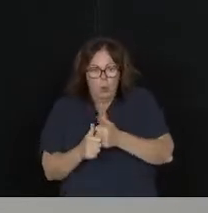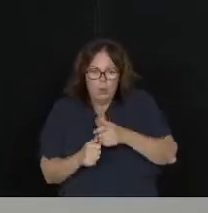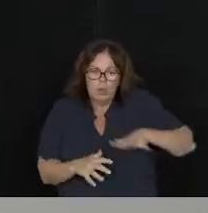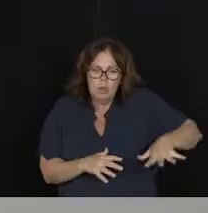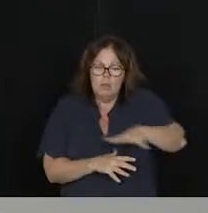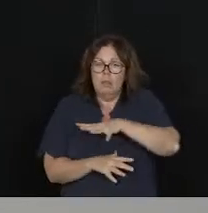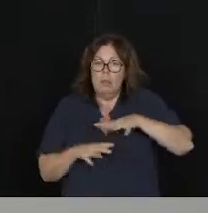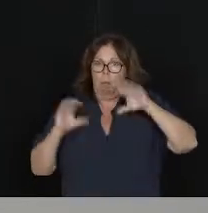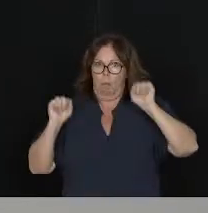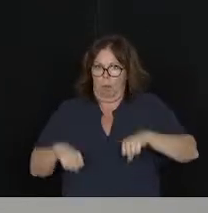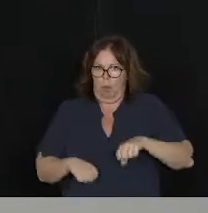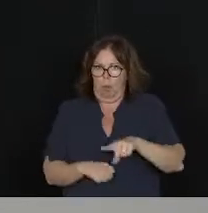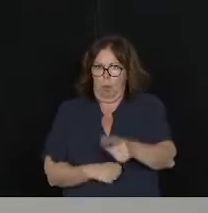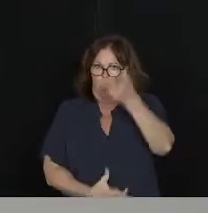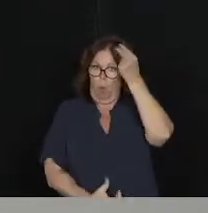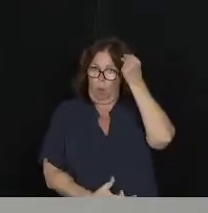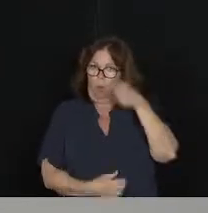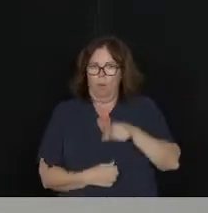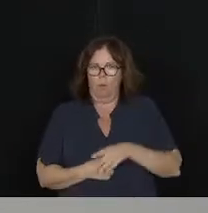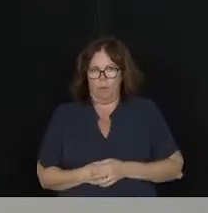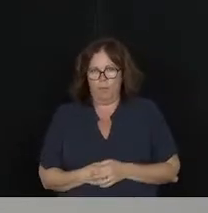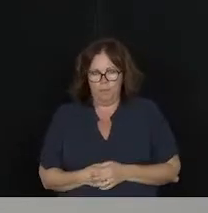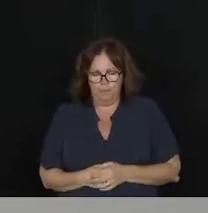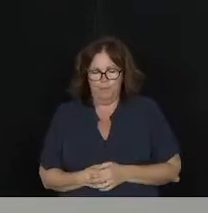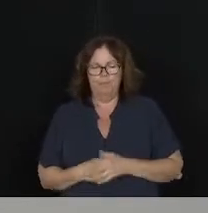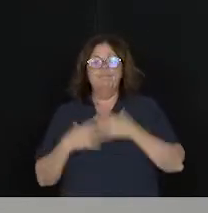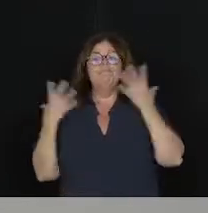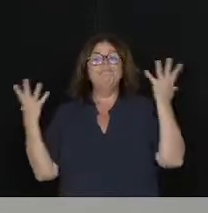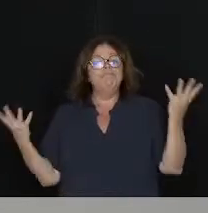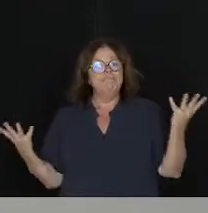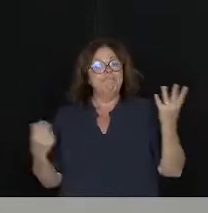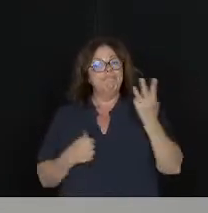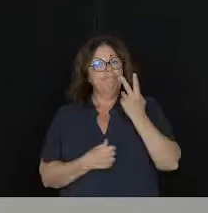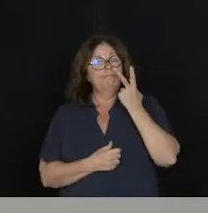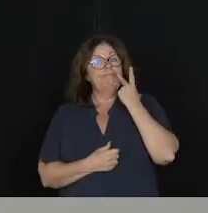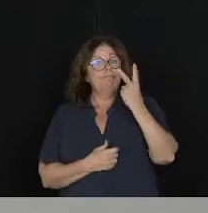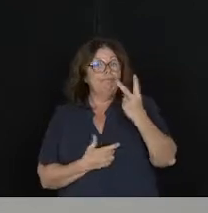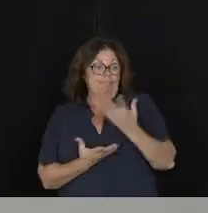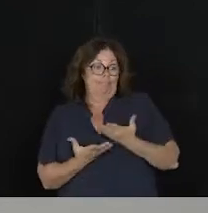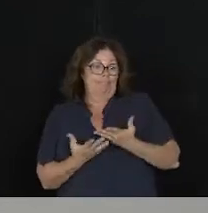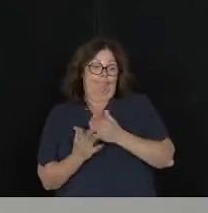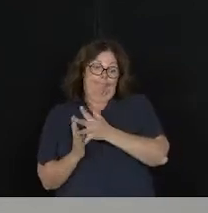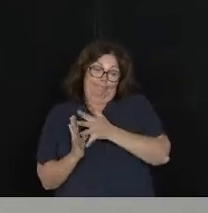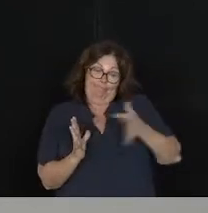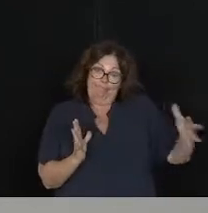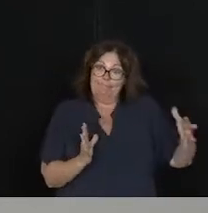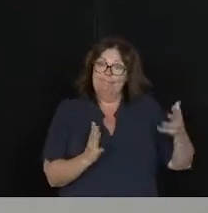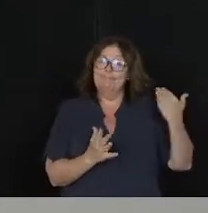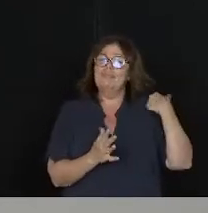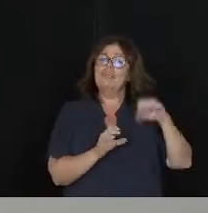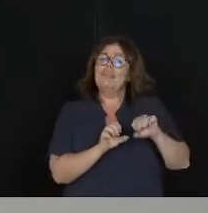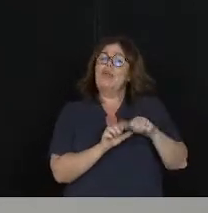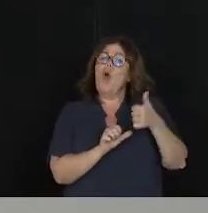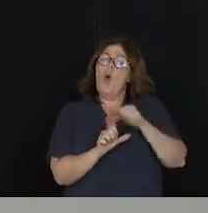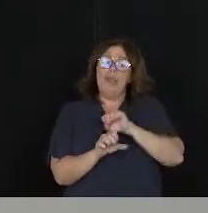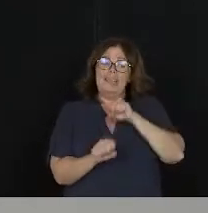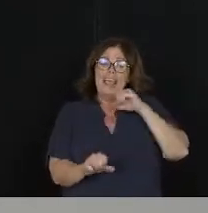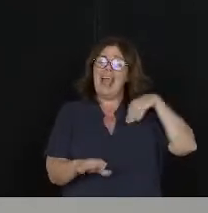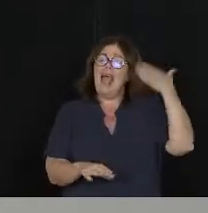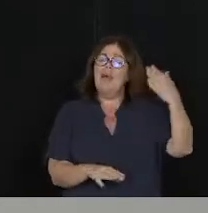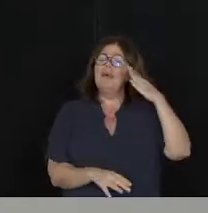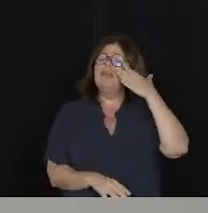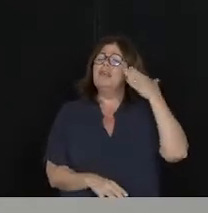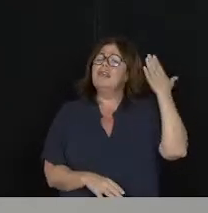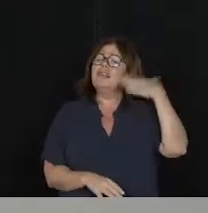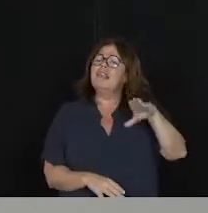été frappé par la proximité lexicale des recommandations formulées un siècle plus tard par la ministre Najat Vallaud-Belkacem au lendemain